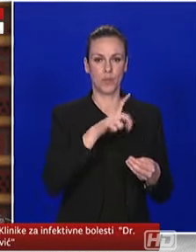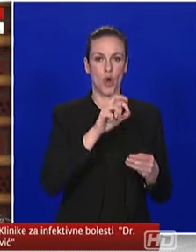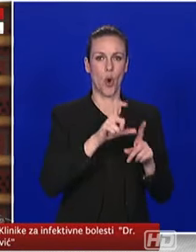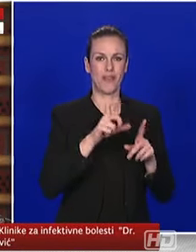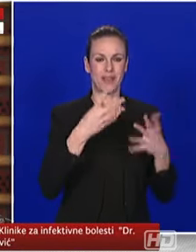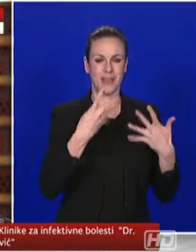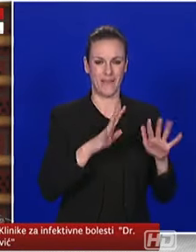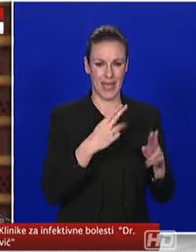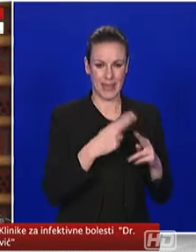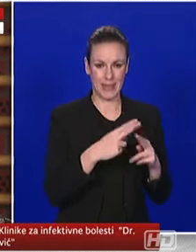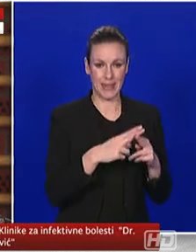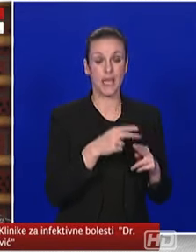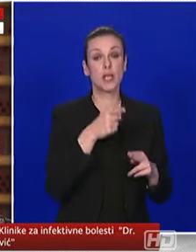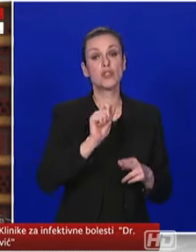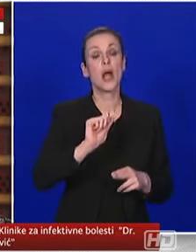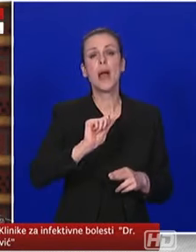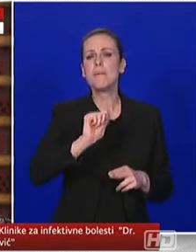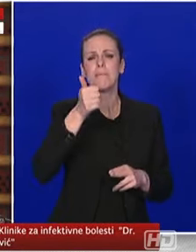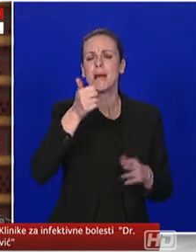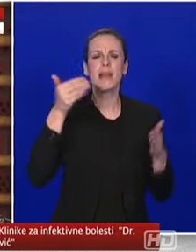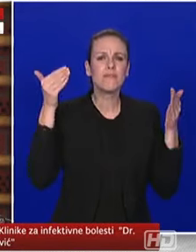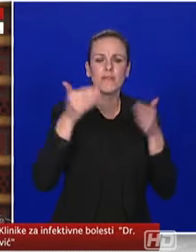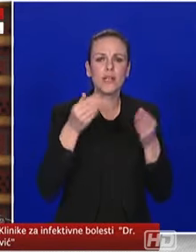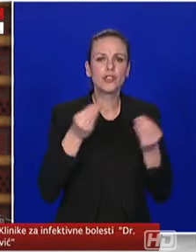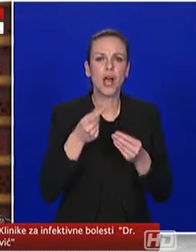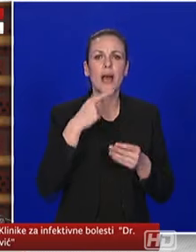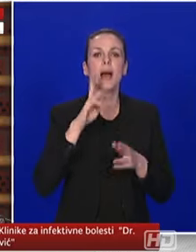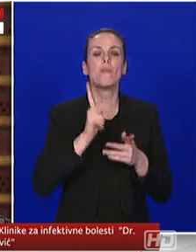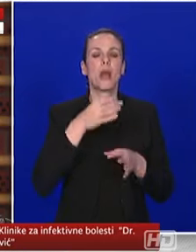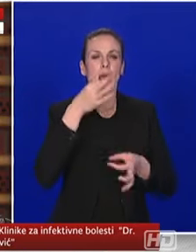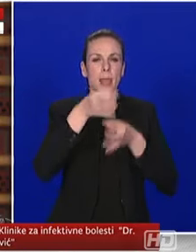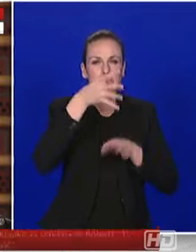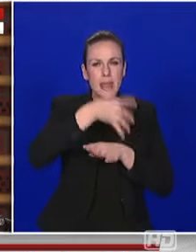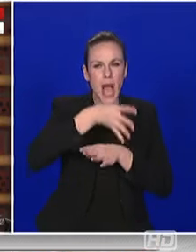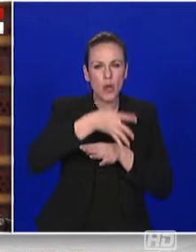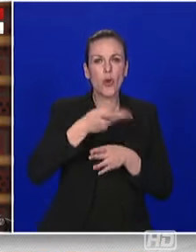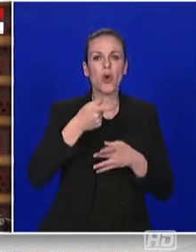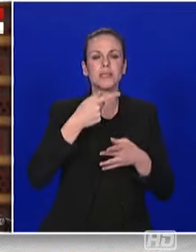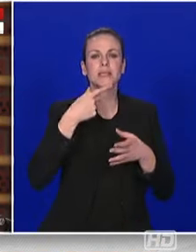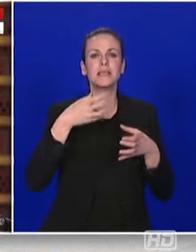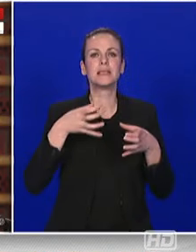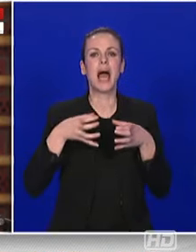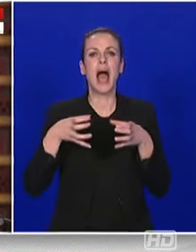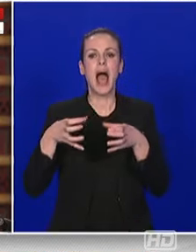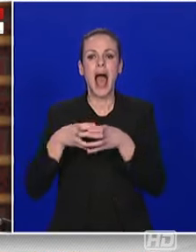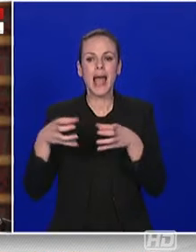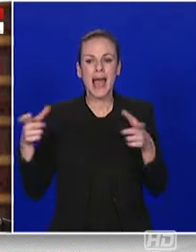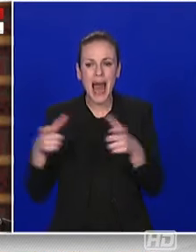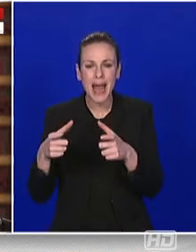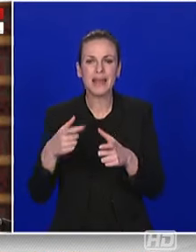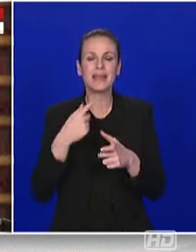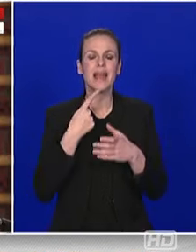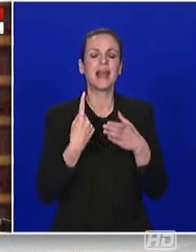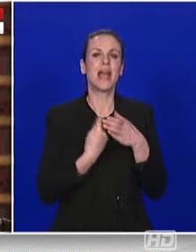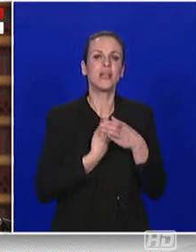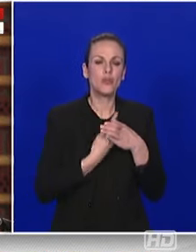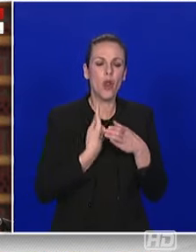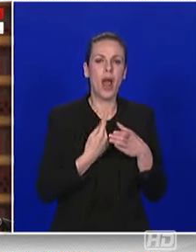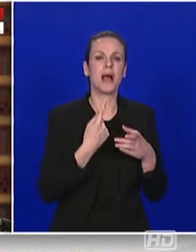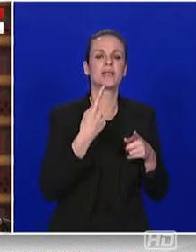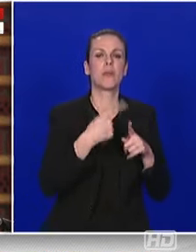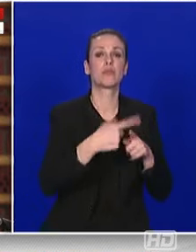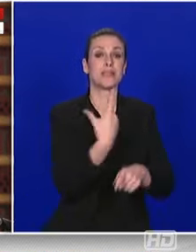COVID-19. Tu je prvi primarni fokus dijagnostika, karantena, odnosno izolacija, cijepljenja i sve ostalo. Što